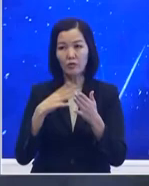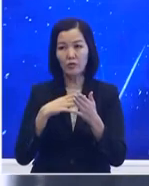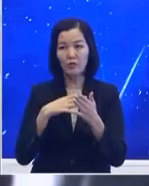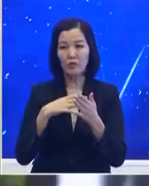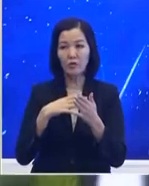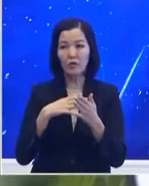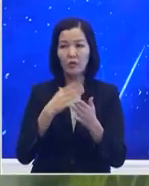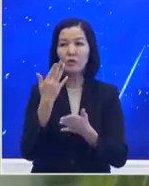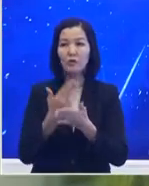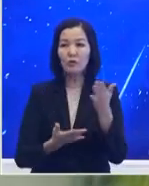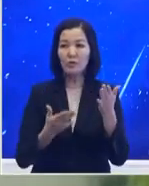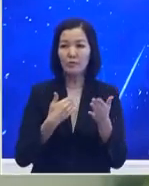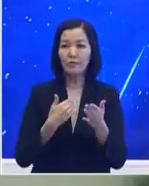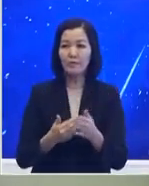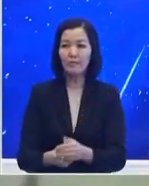өзінен сұрап білсек.